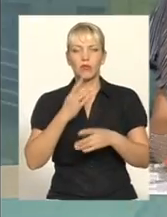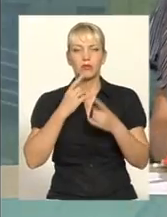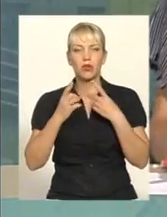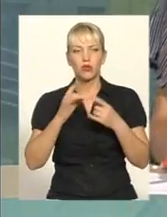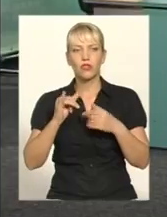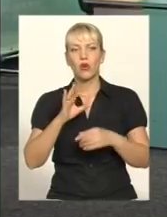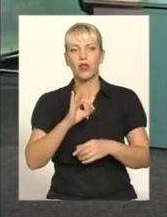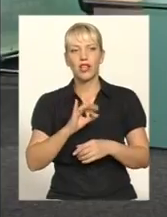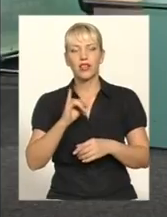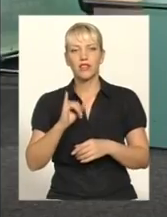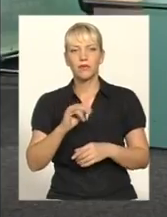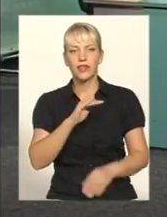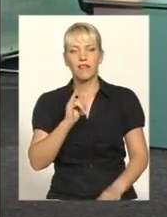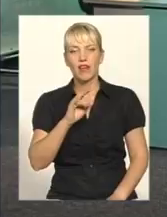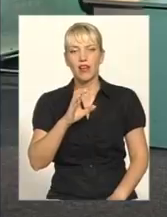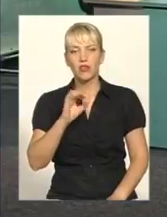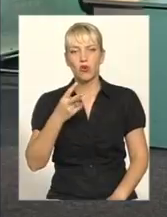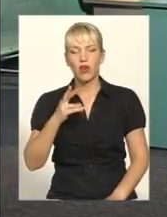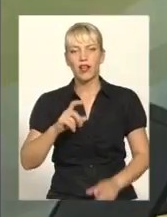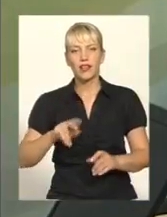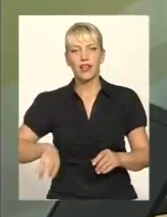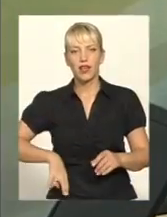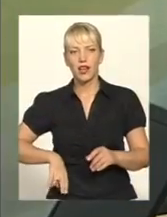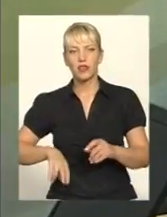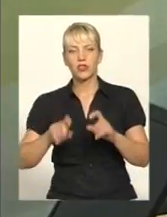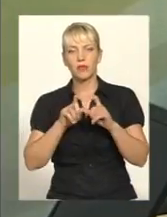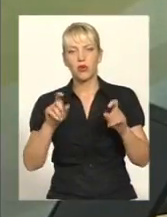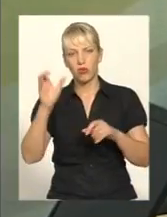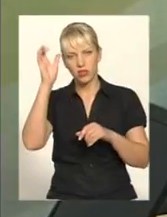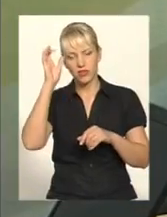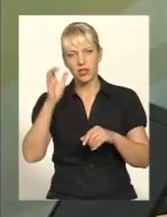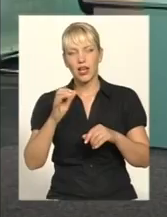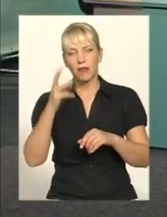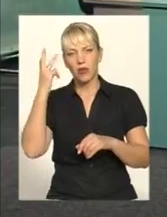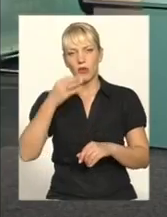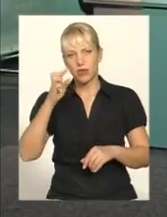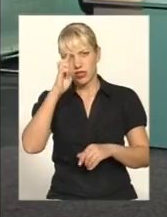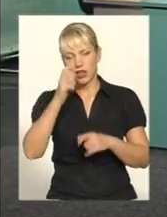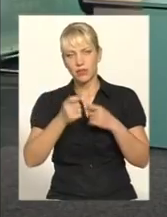Олегом Івановичем Фасолею, директором департаменту освіти і науки Хмельницької облдержадміністрації, та